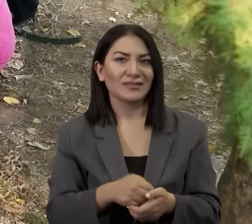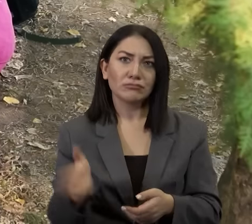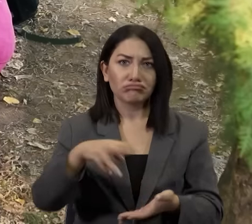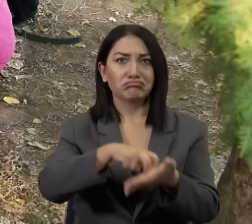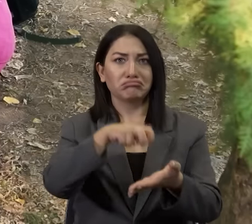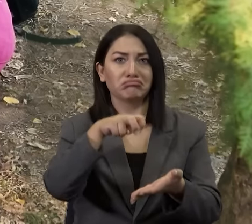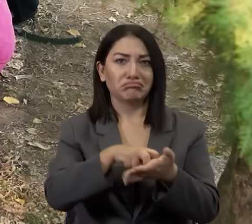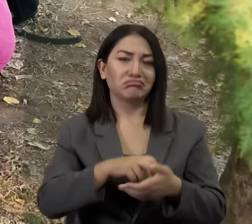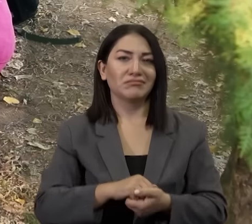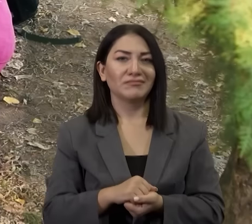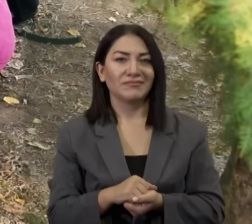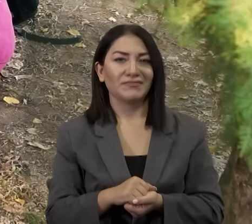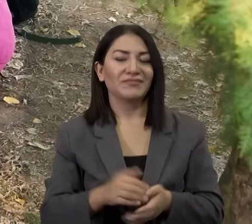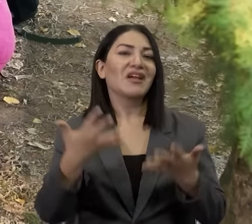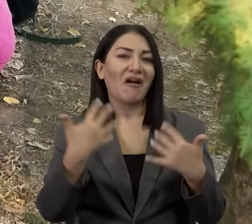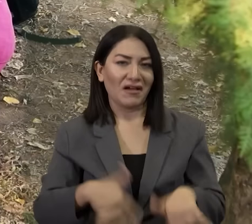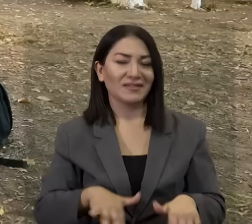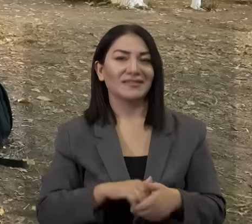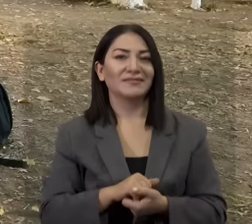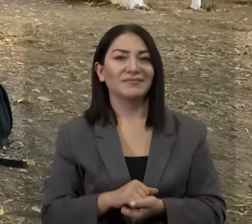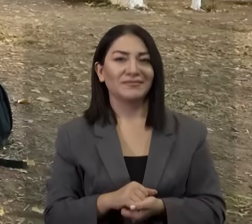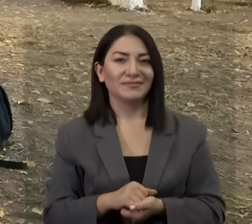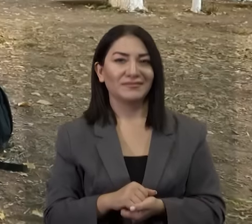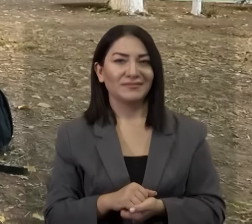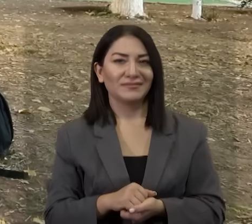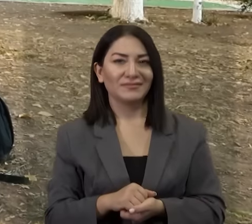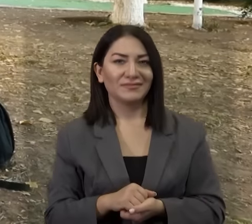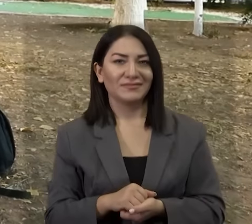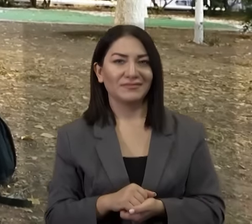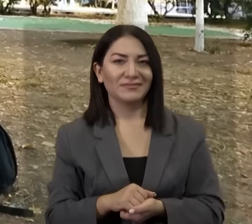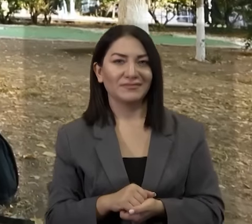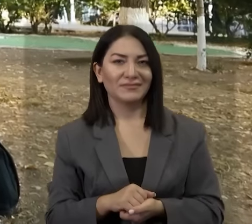այստեղ։ Դու գրանցվի։ Ուհու։ Արդեն։